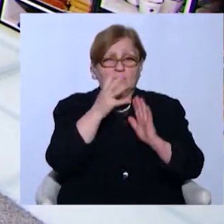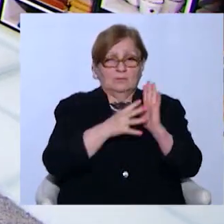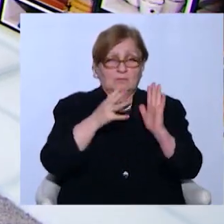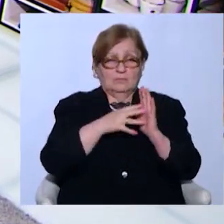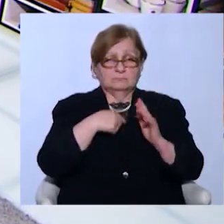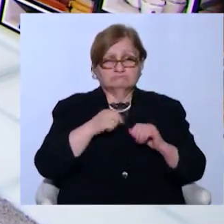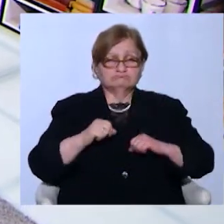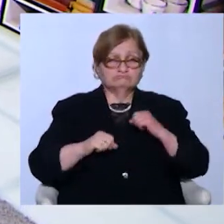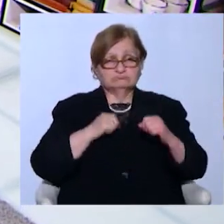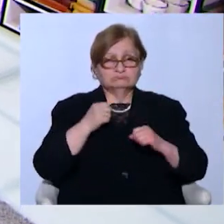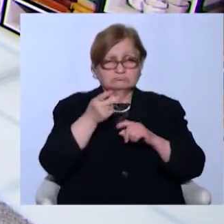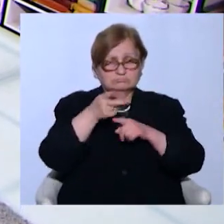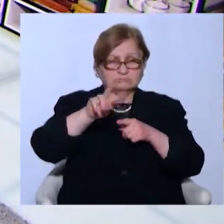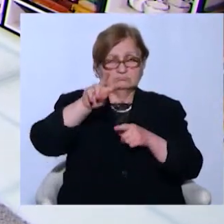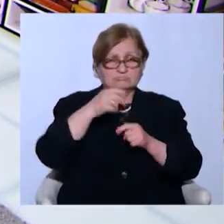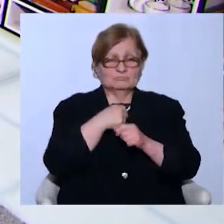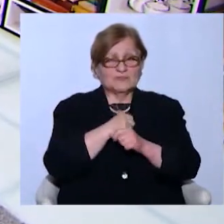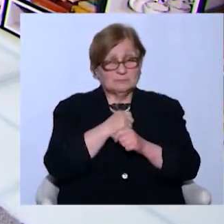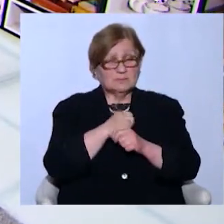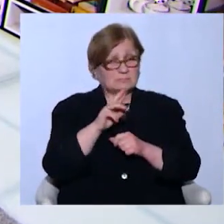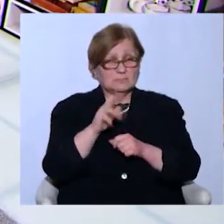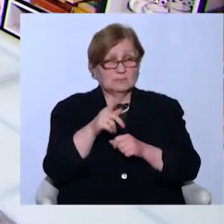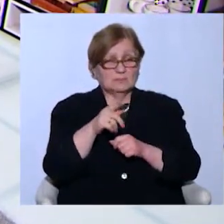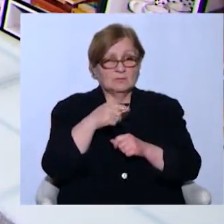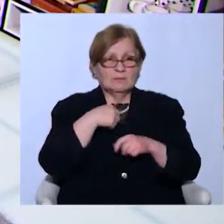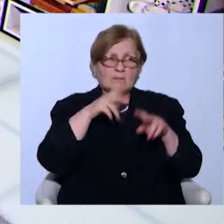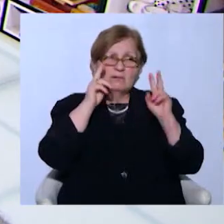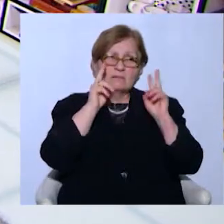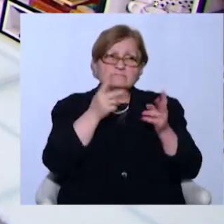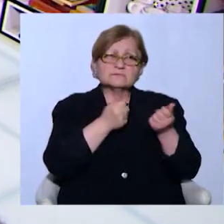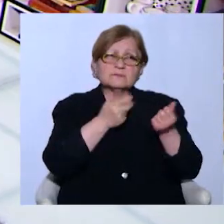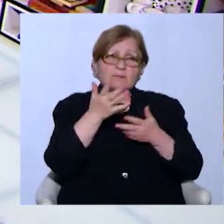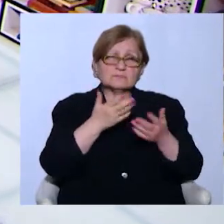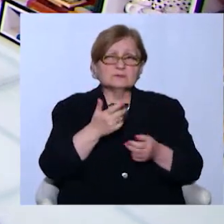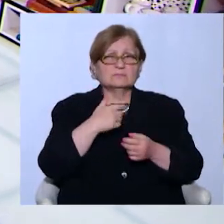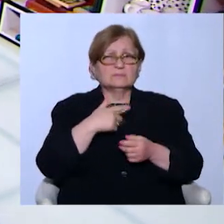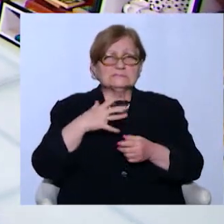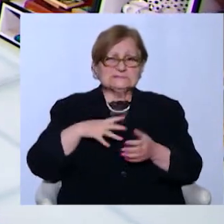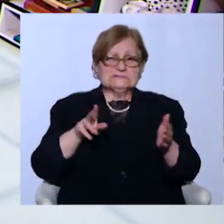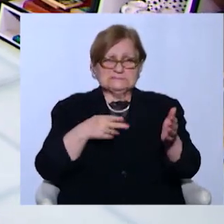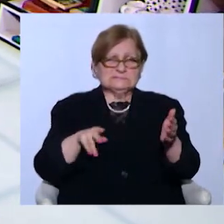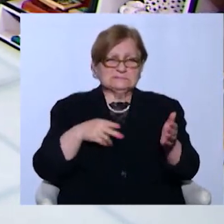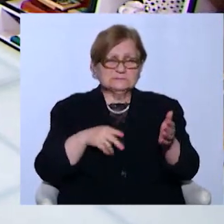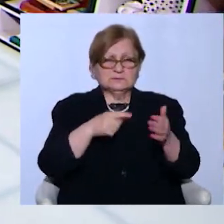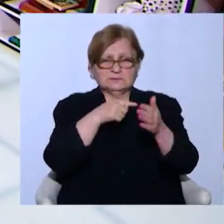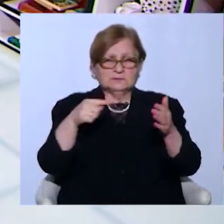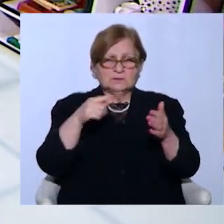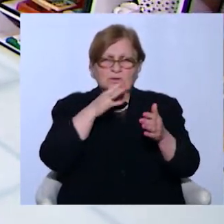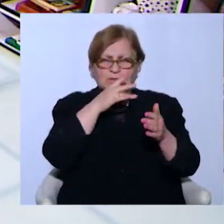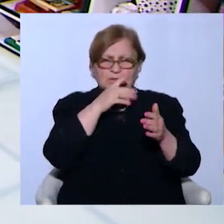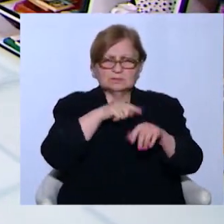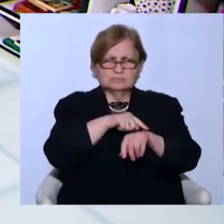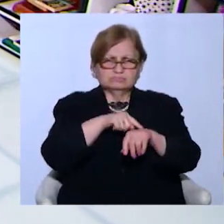299 კვადრატში აყვანა და რომელიც არ ვიცი რამდენია და იძულებული ვიყავი გამომეთვალა ქვეშმიწერით, საკმაოდ ერთ